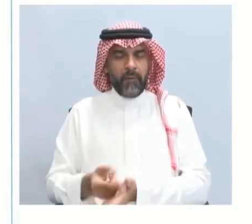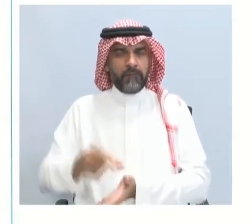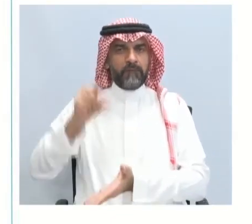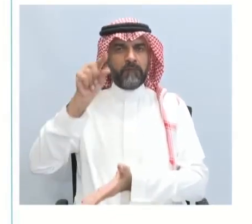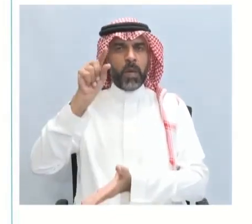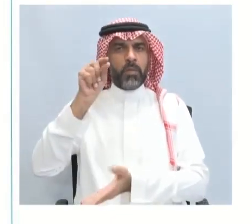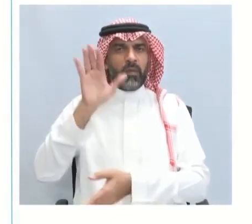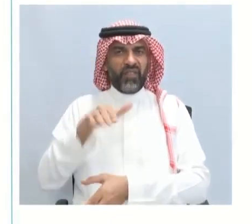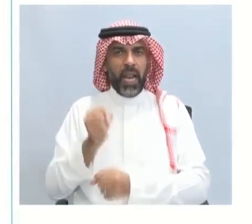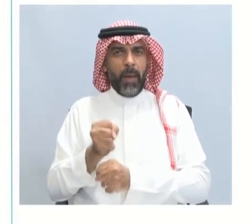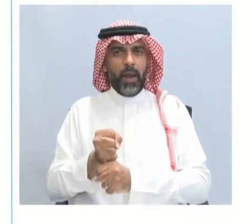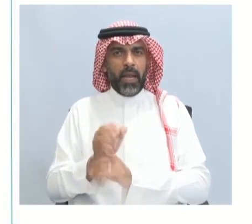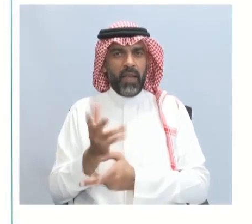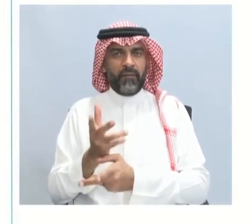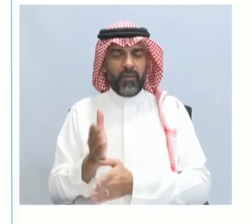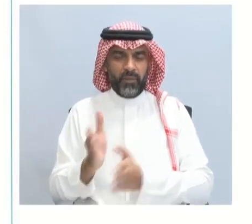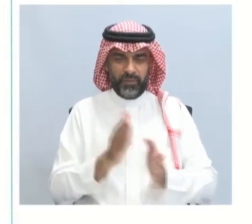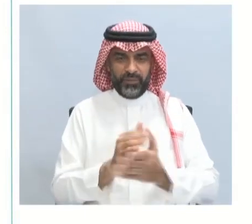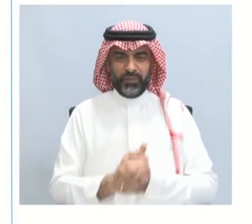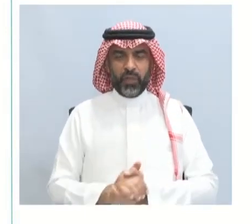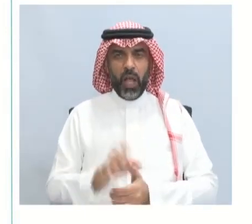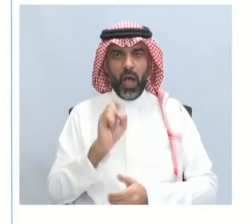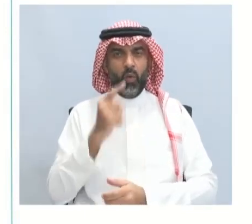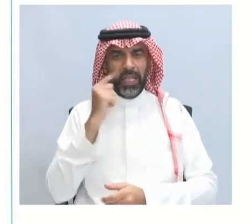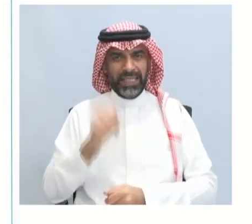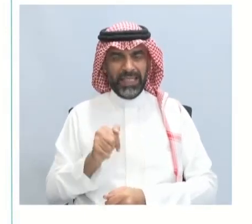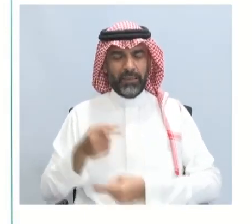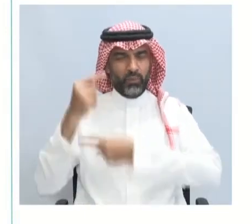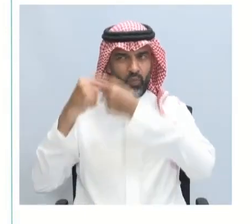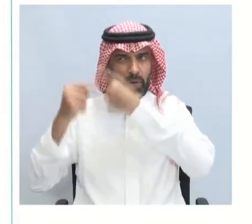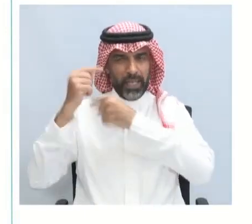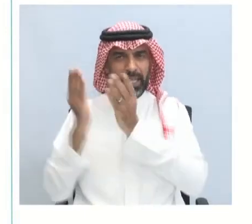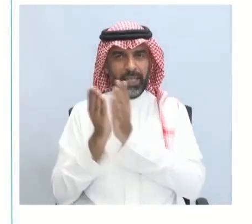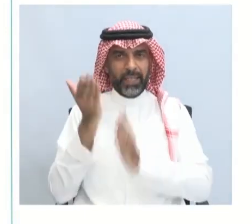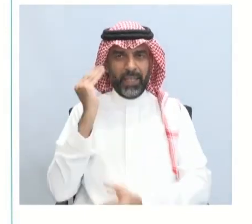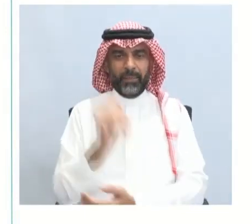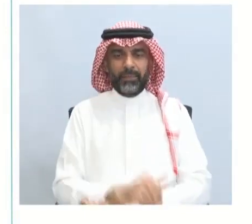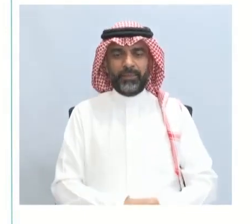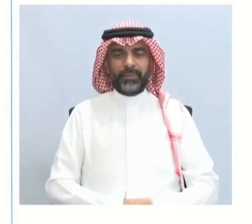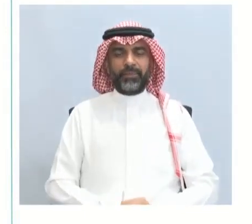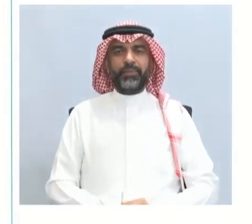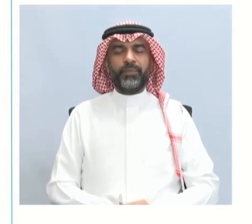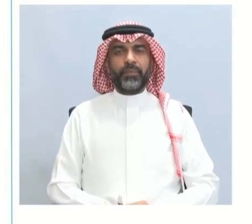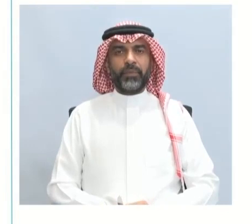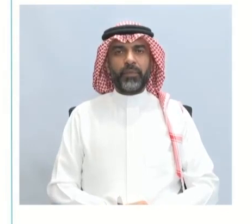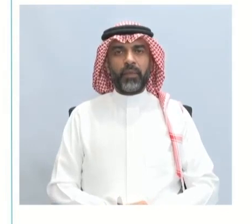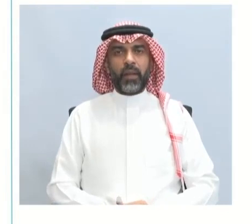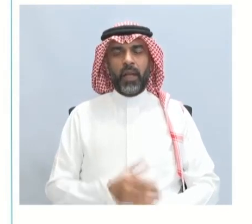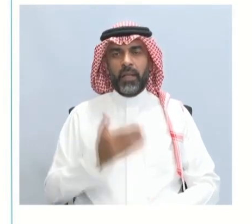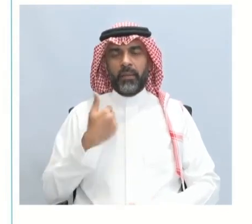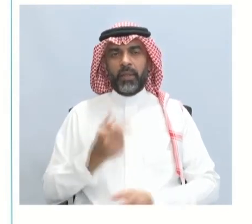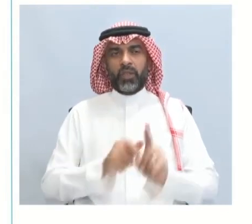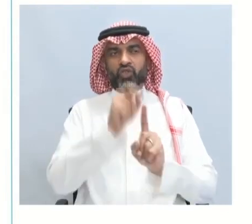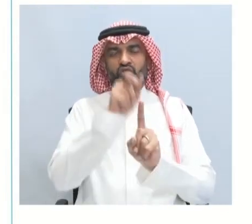ان نبدا في هذا الدرس نعيد ونستذكر الدرس السابق ونربطه باذن الله في درس اليوم ذكرنا الشخصيات